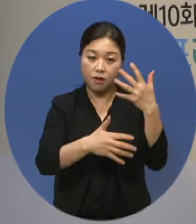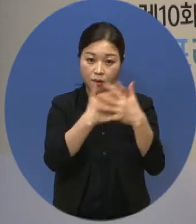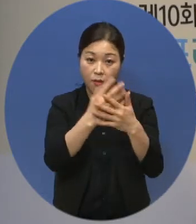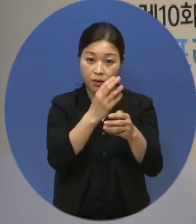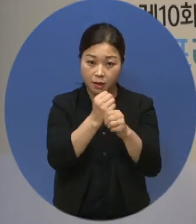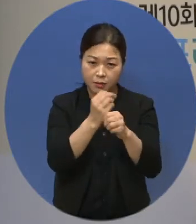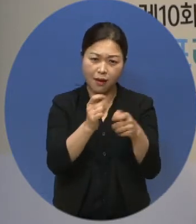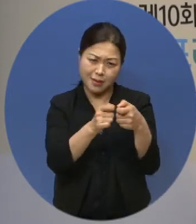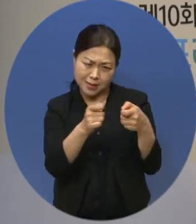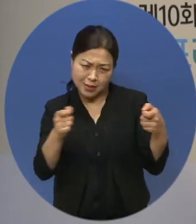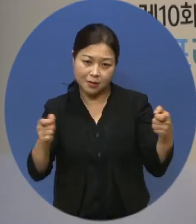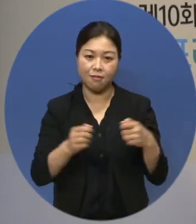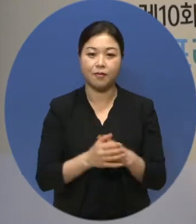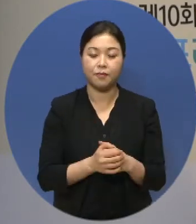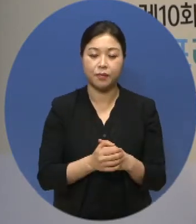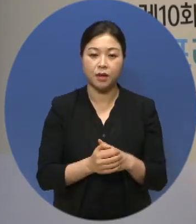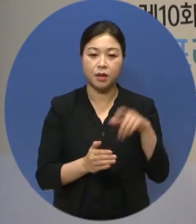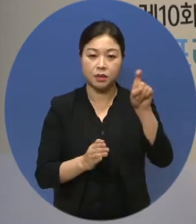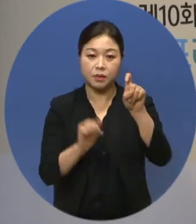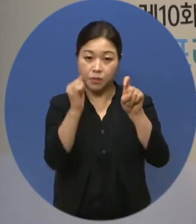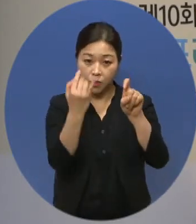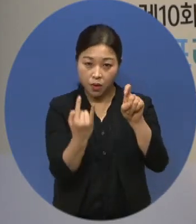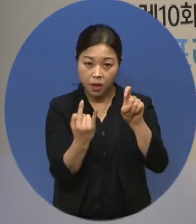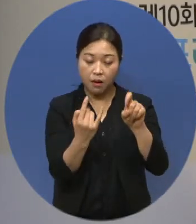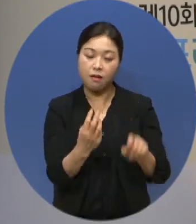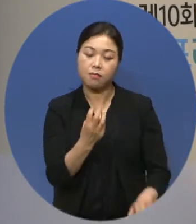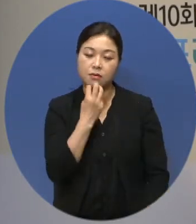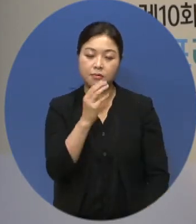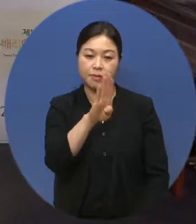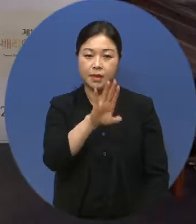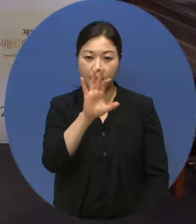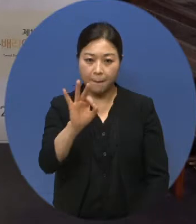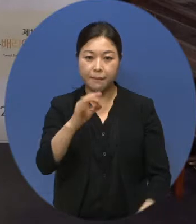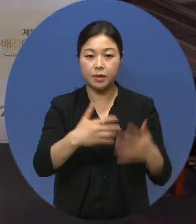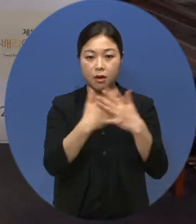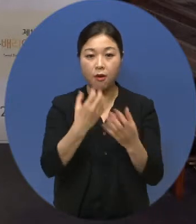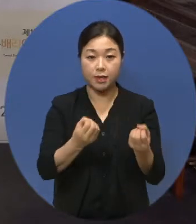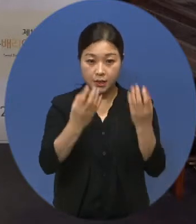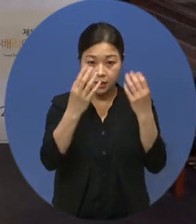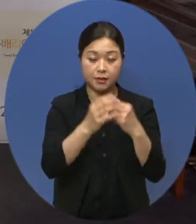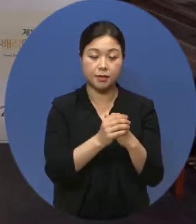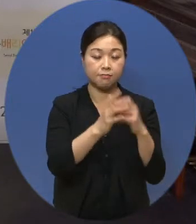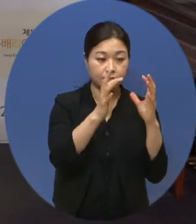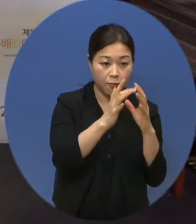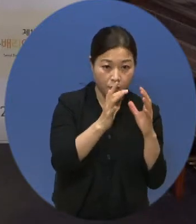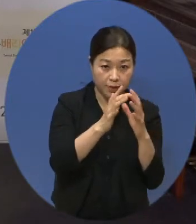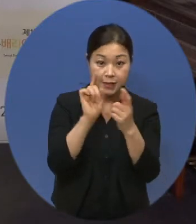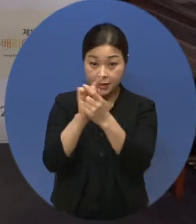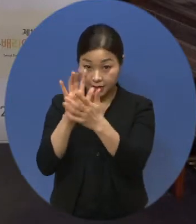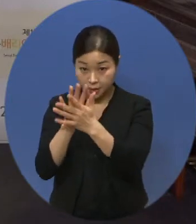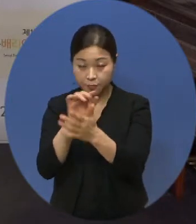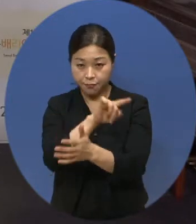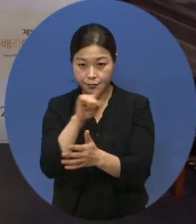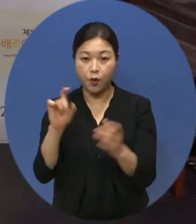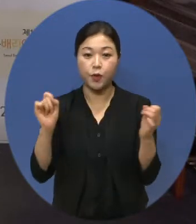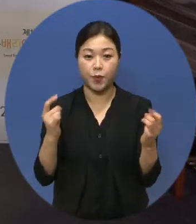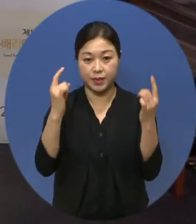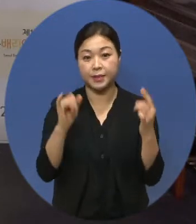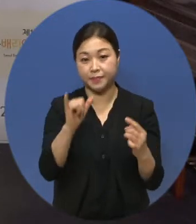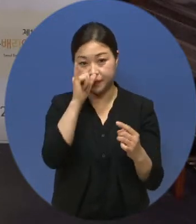깁니다. 그리고 제10회 서울 베리어프리 영화제는 온 오프라인으로 동시에 진행됩니다.